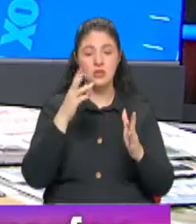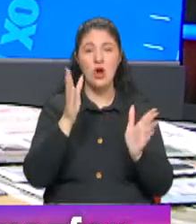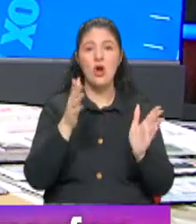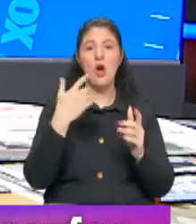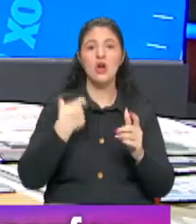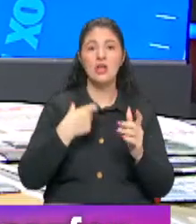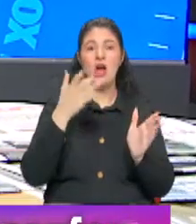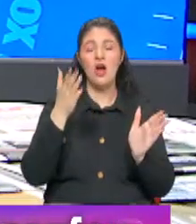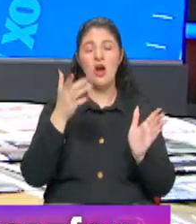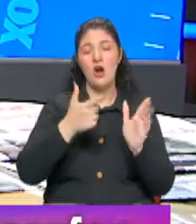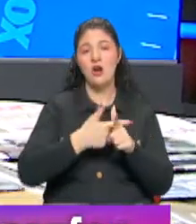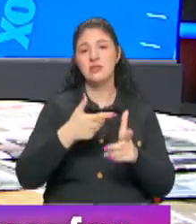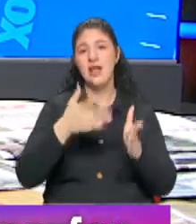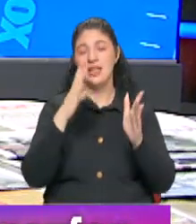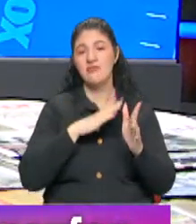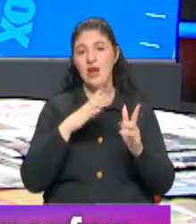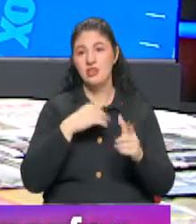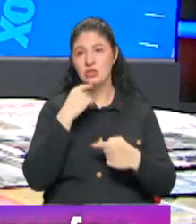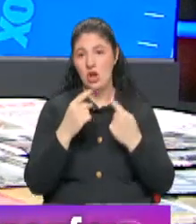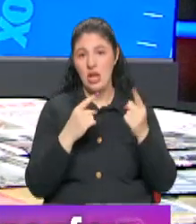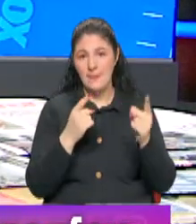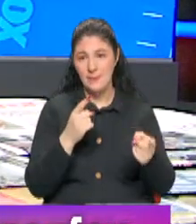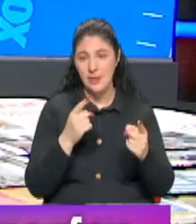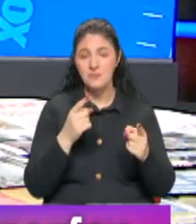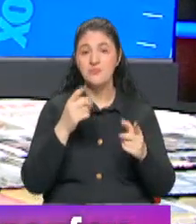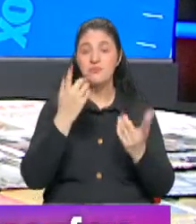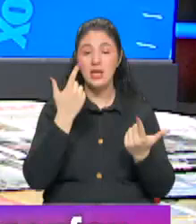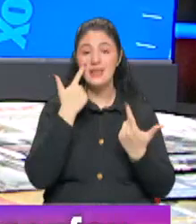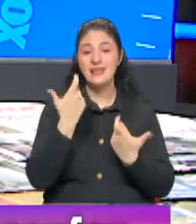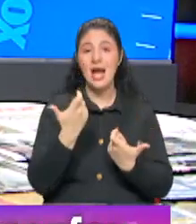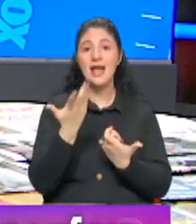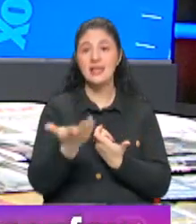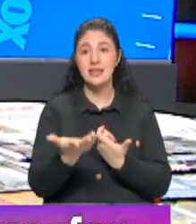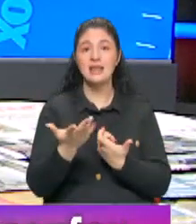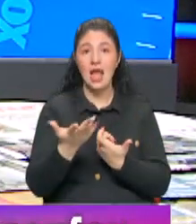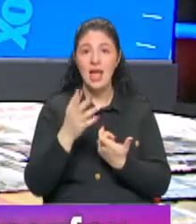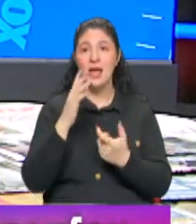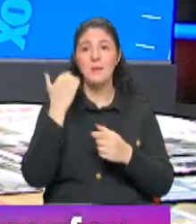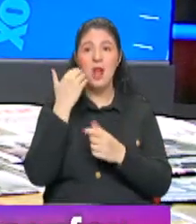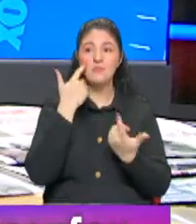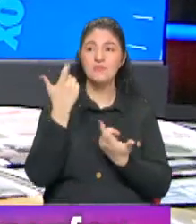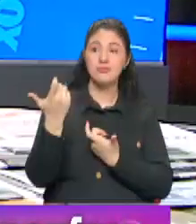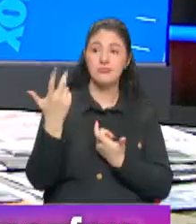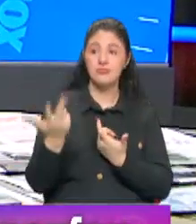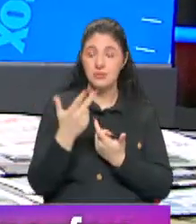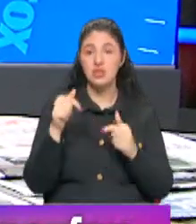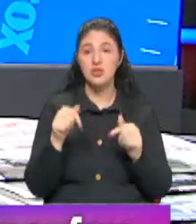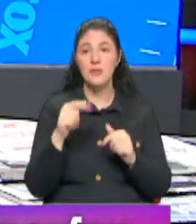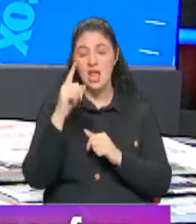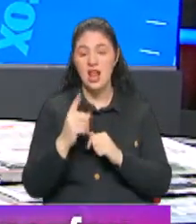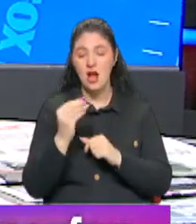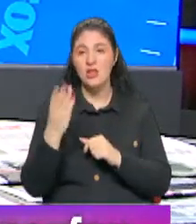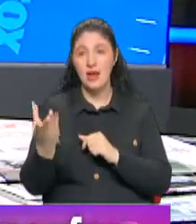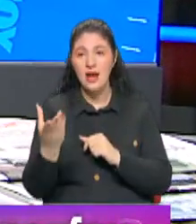Bununla ilgili neler söyleyecek diye Ankara dikkatle siyaset dikkatle Meral akşener'i takip etti şimdi ilk